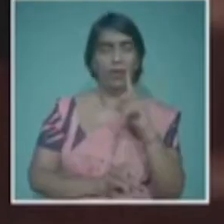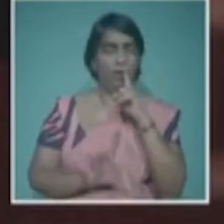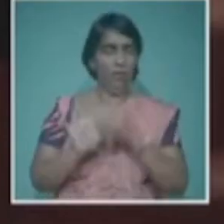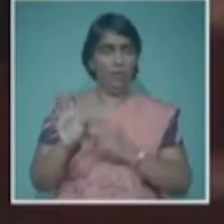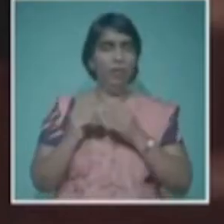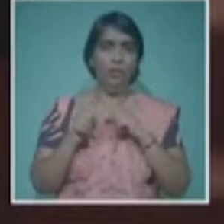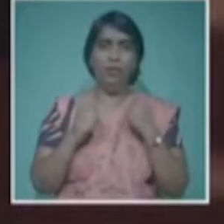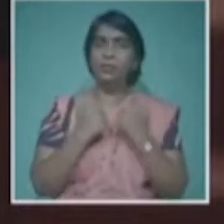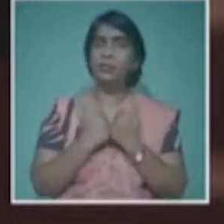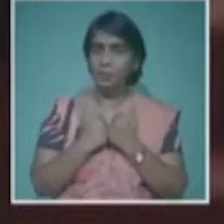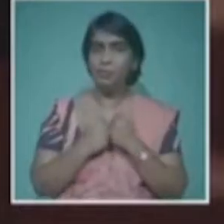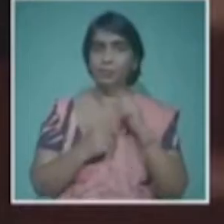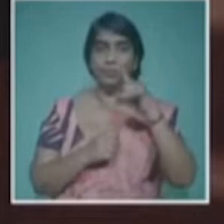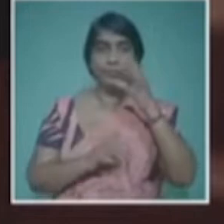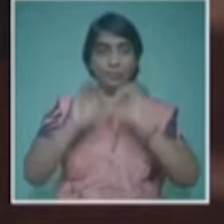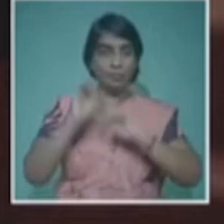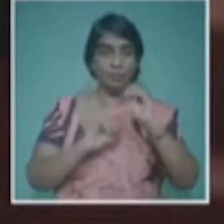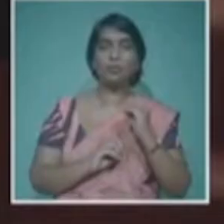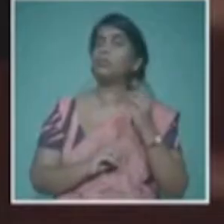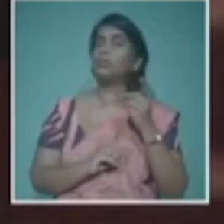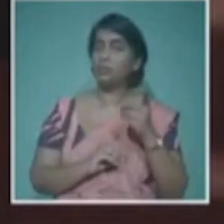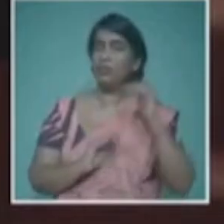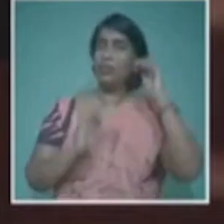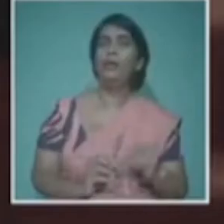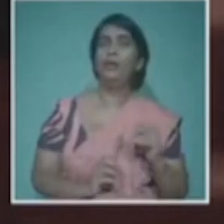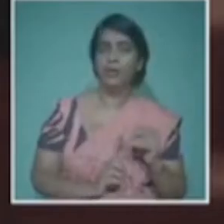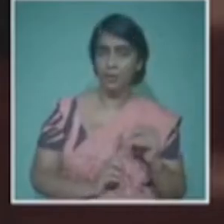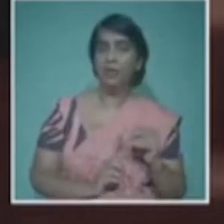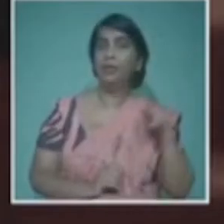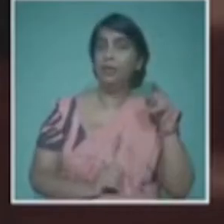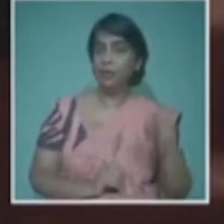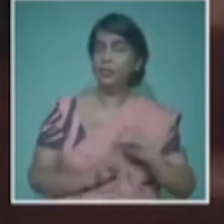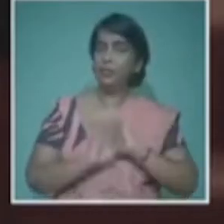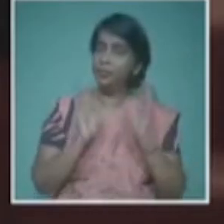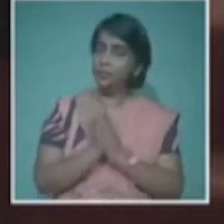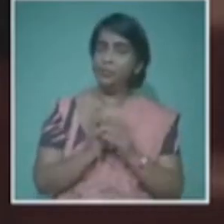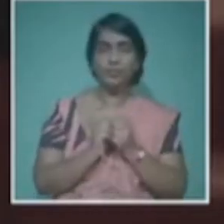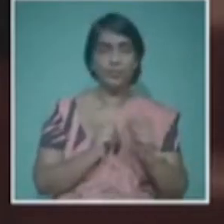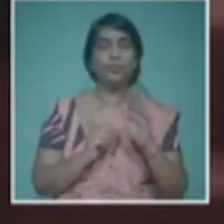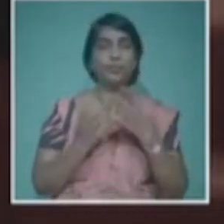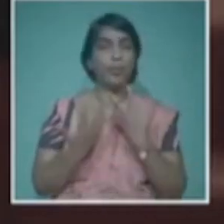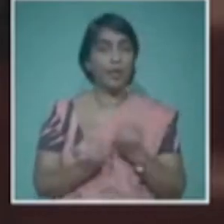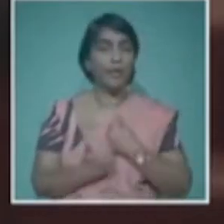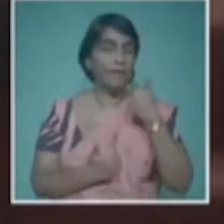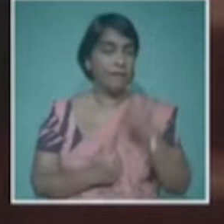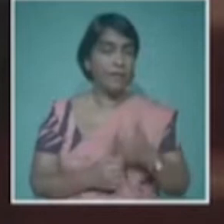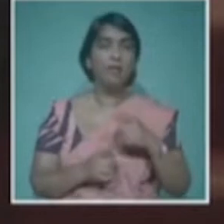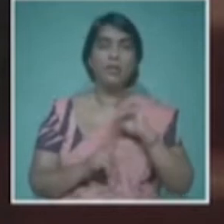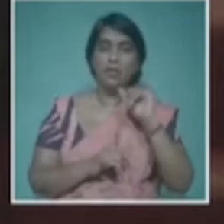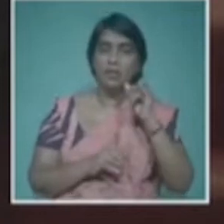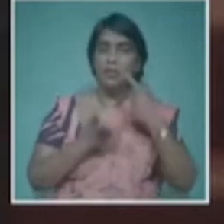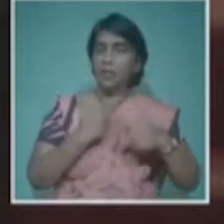තුල අප්‍රේල් වලදී 100%ක ආසන්න ප්‍රමාණයකින් අව ප්‍රමාණ වුණා. ඒ සියල්ලම තියෙද්දි අත්‍යවශ්‍ය දේවලින් සමහර